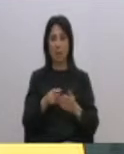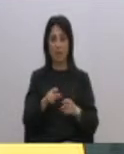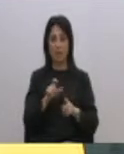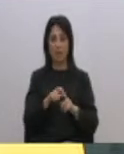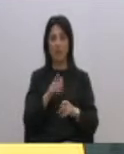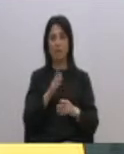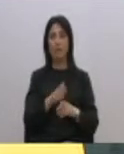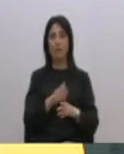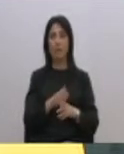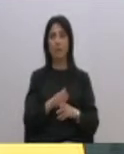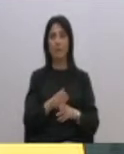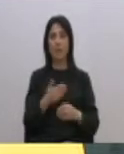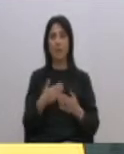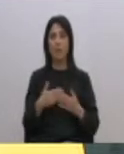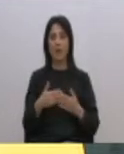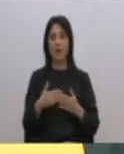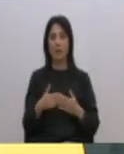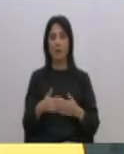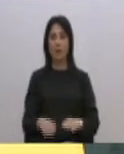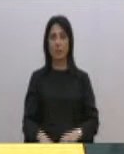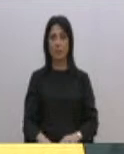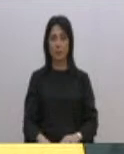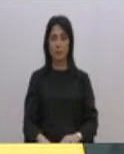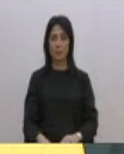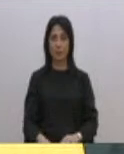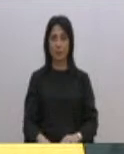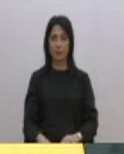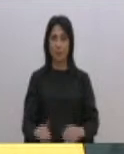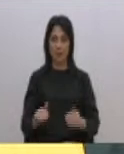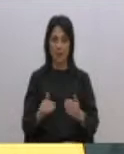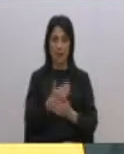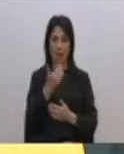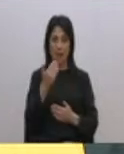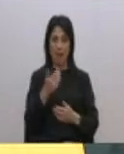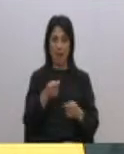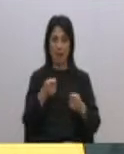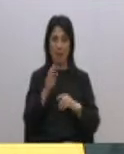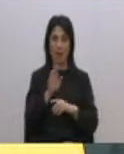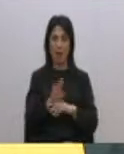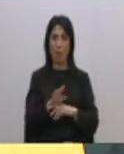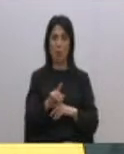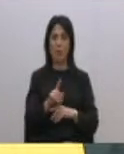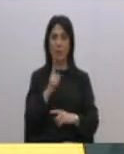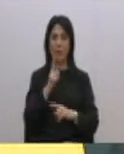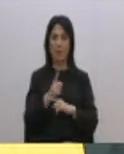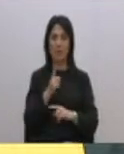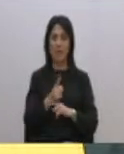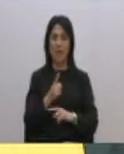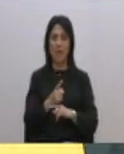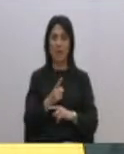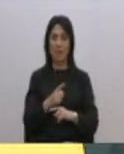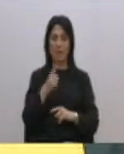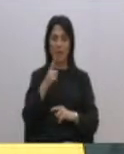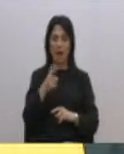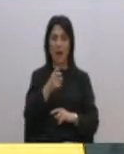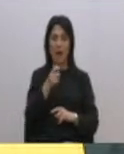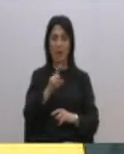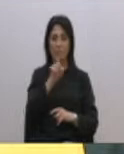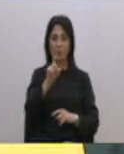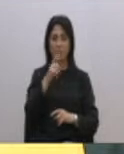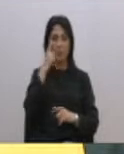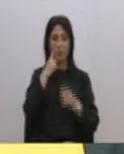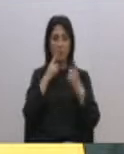არის მაგალითად ახალი ასე ვთქვათ რეგულაცია, რომელიც გრძალავს ცრემსადენი